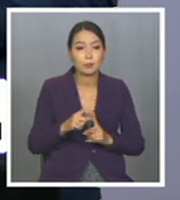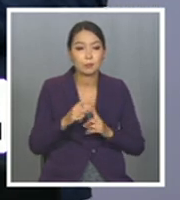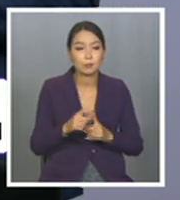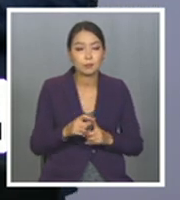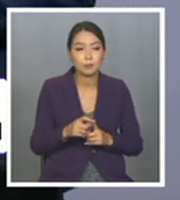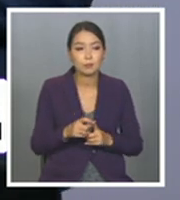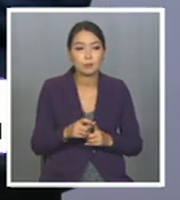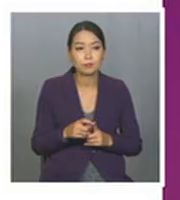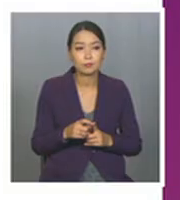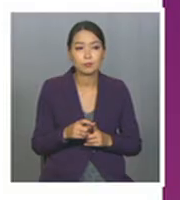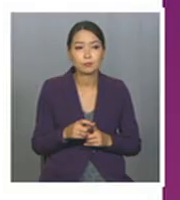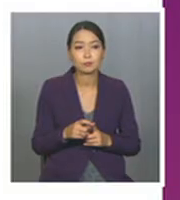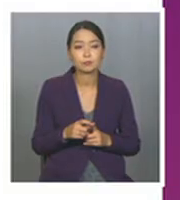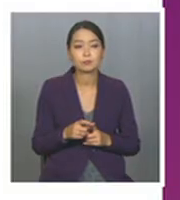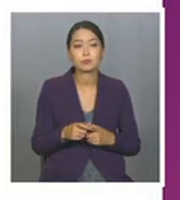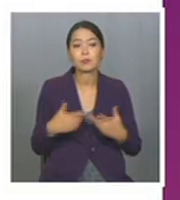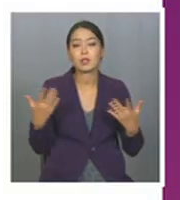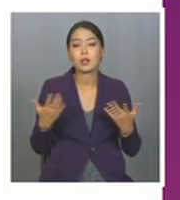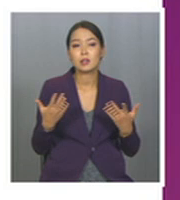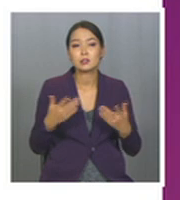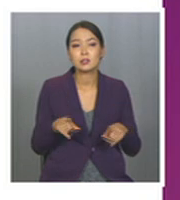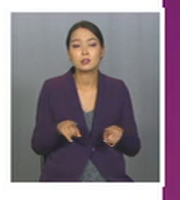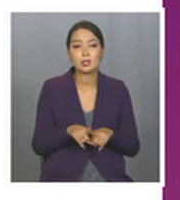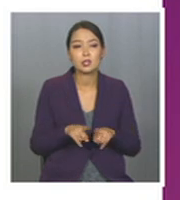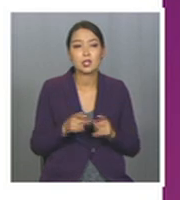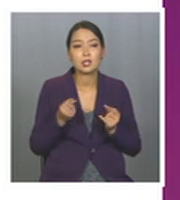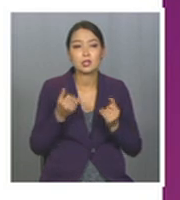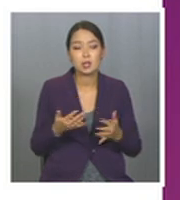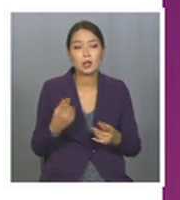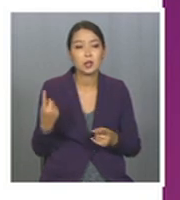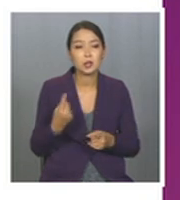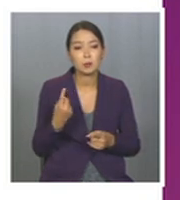Бұл қандай жаңағы талаптар дейтін болса, ең біріншісі бұл